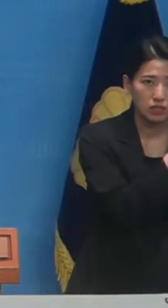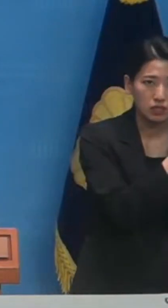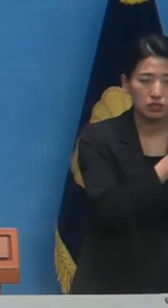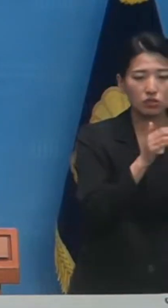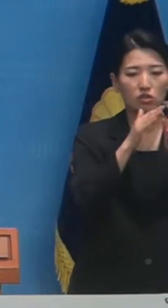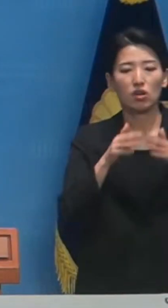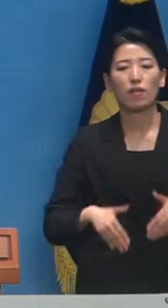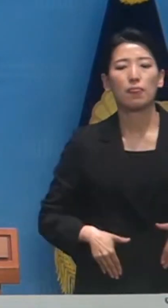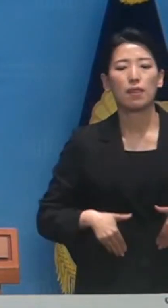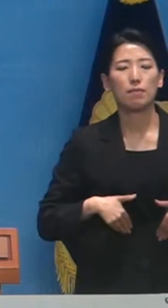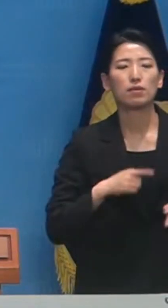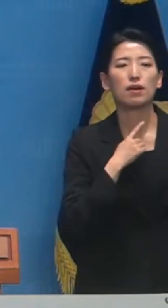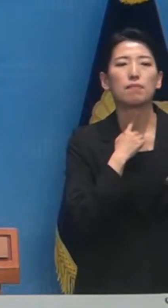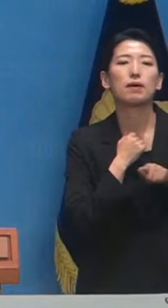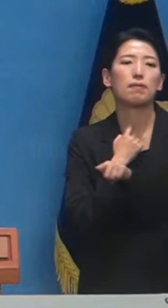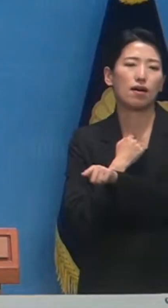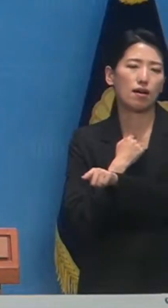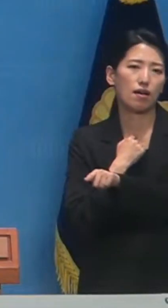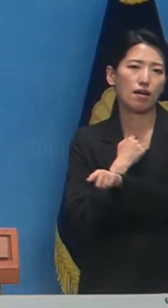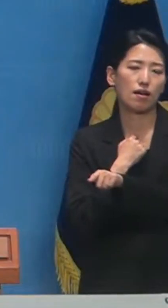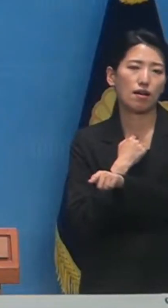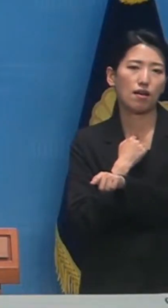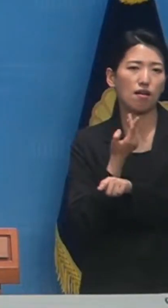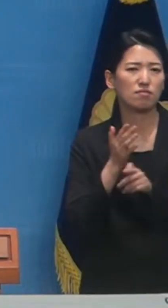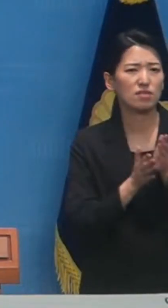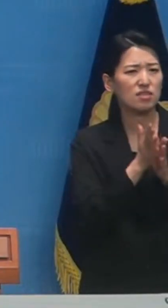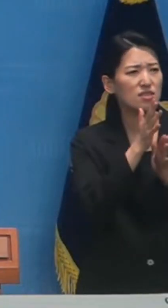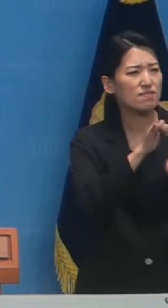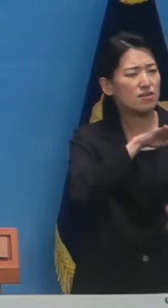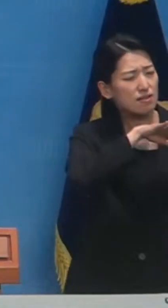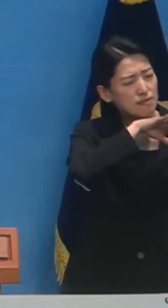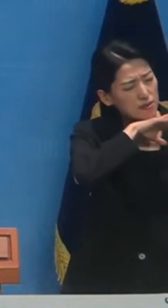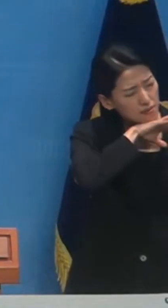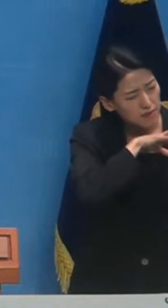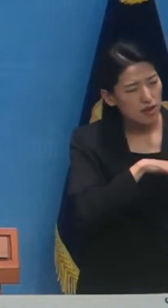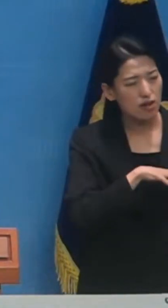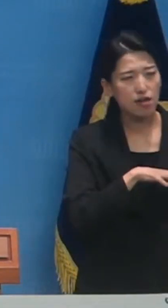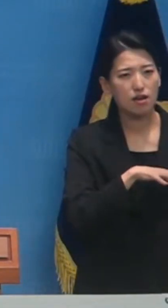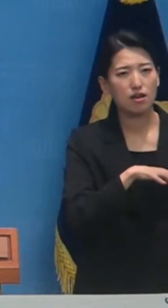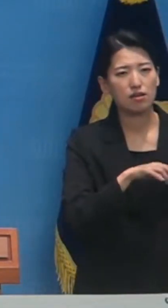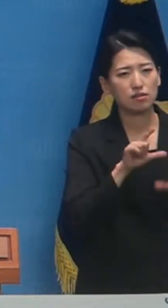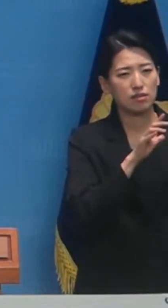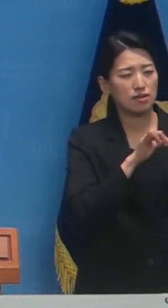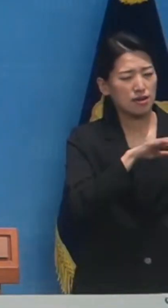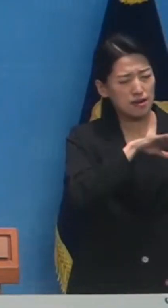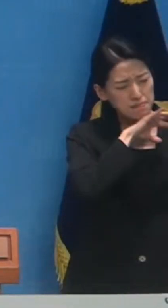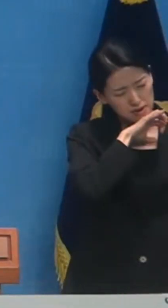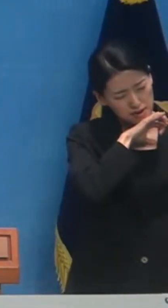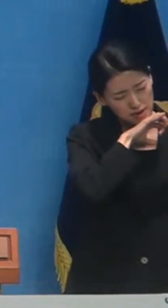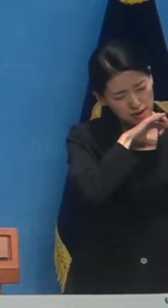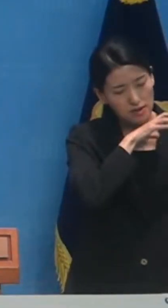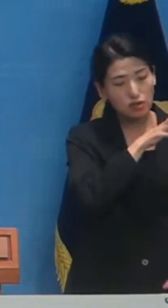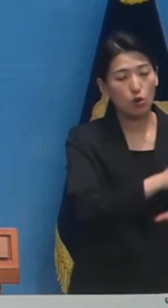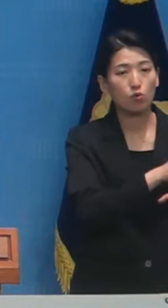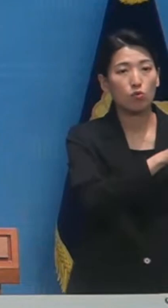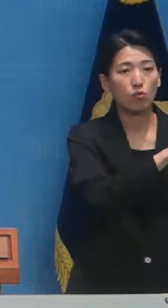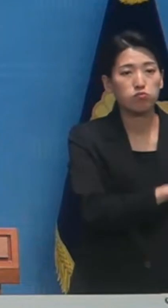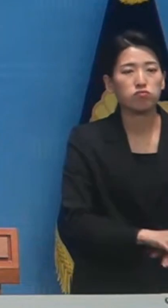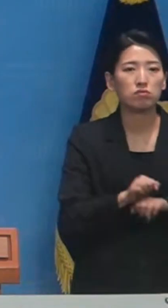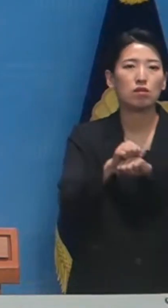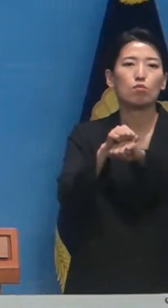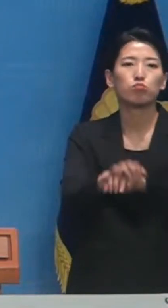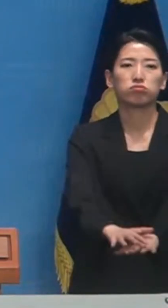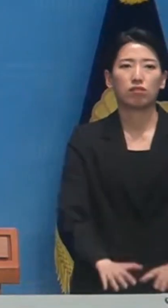있었습니다. 그러나 시민들과 도민들의 강력한 반대에 부딪혀 모두